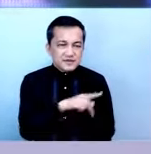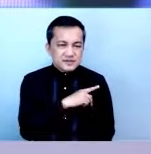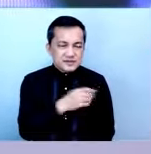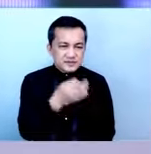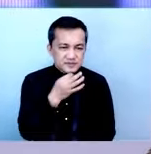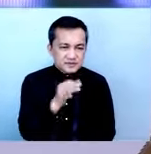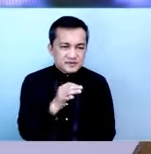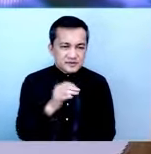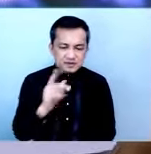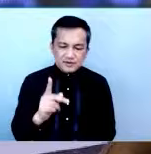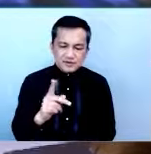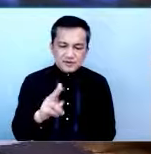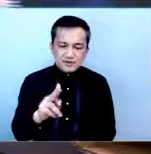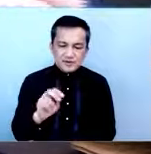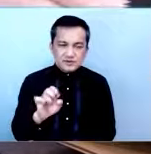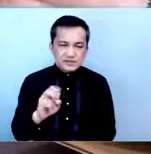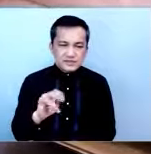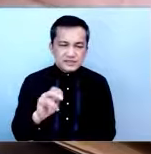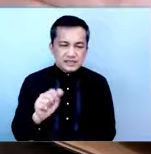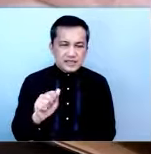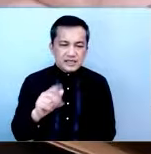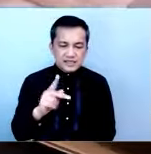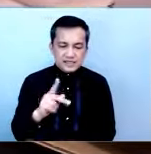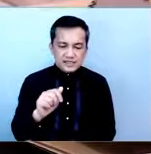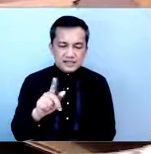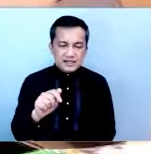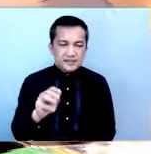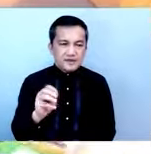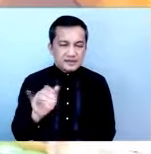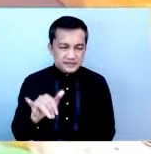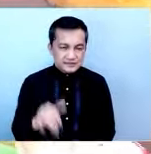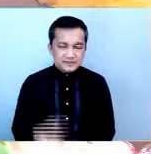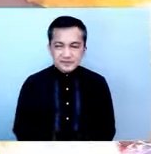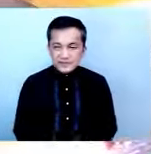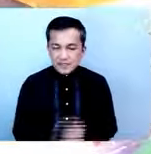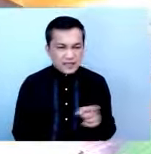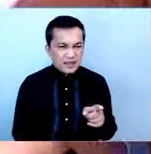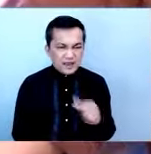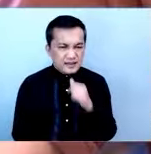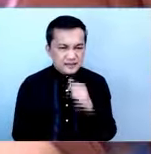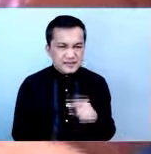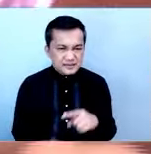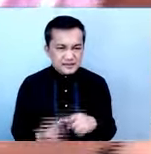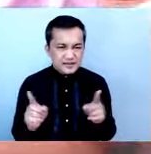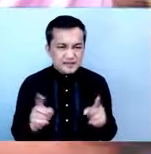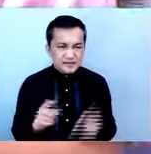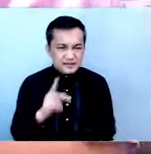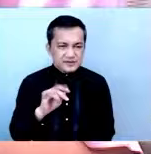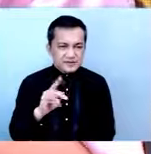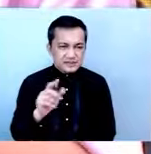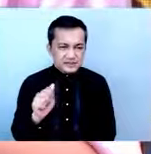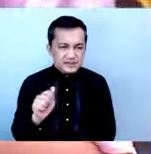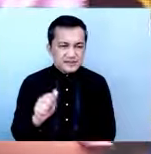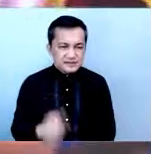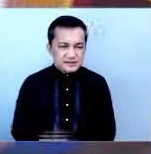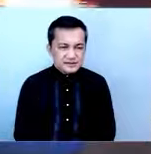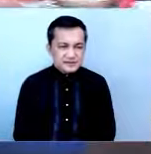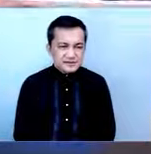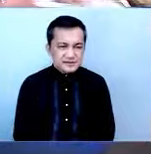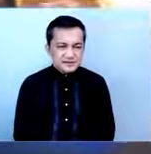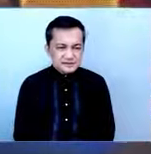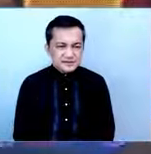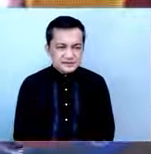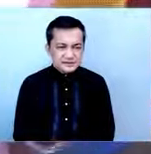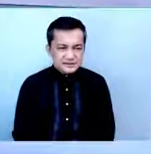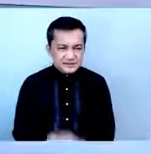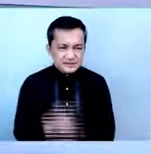is kutsinta kalama. Yung red part po nung assorted ka. Ito ba rin yun? Hindi. Hindi po. Yan po yung kutsinta po. Pwede ba yun kuhanan, sir?